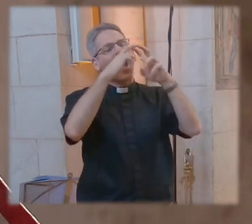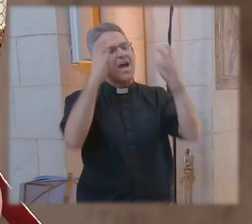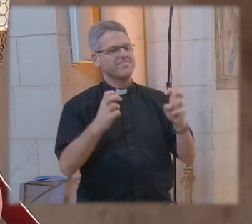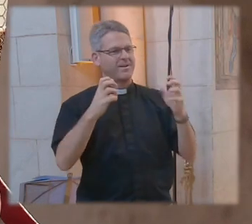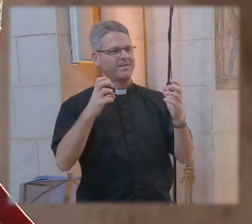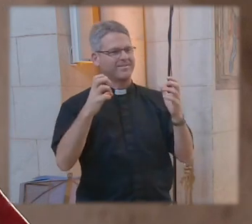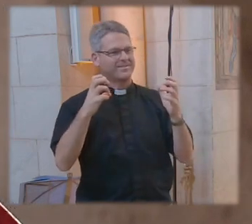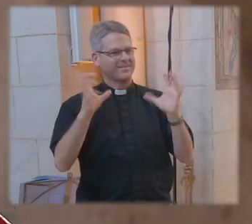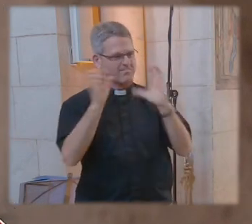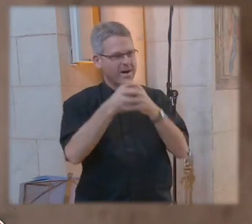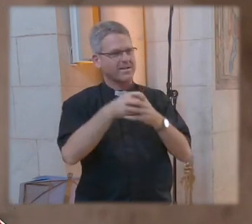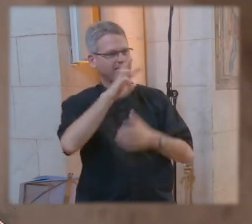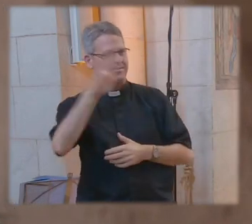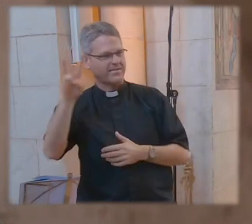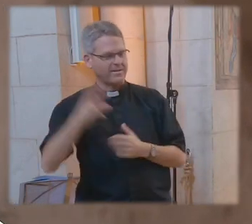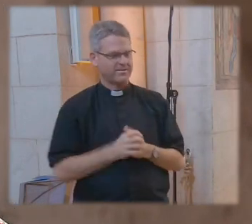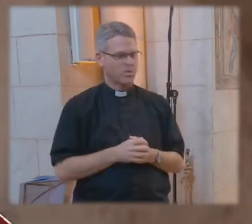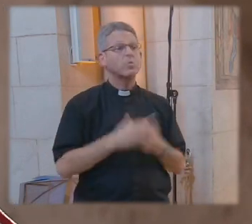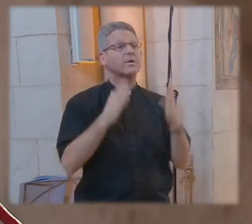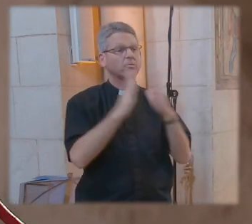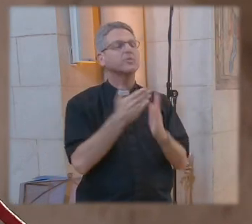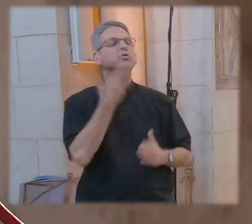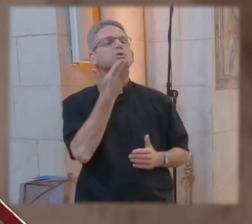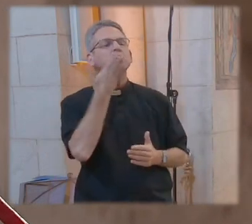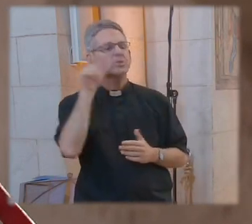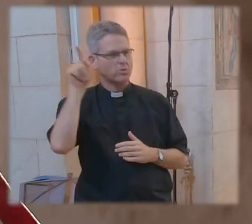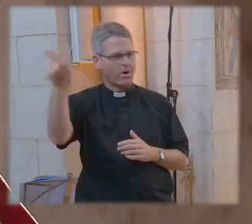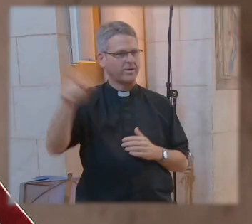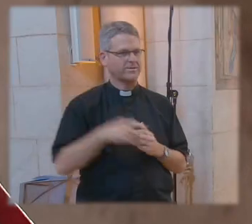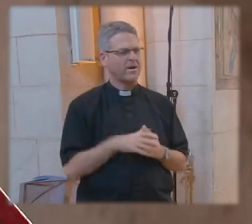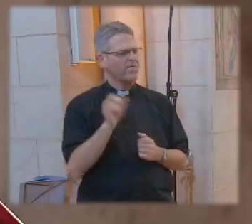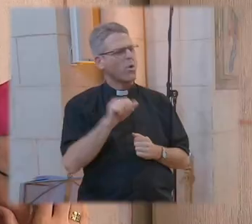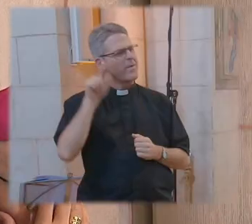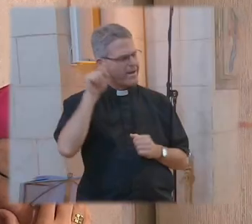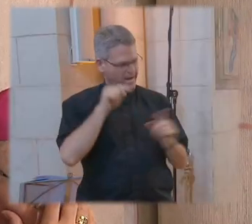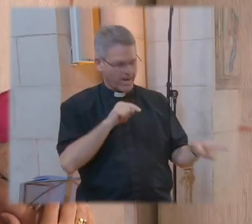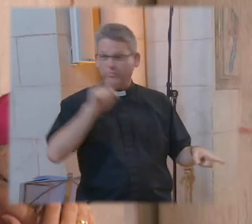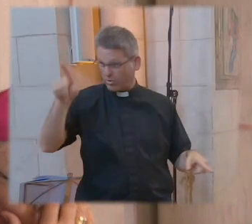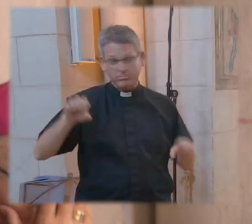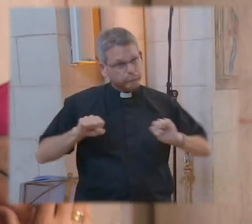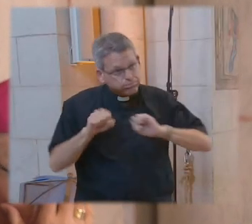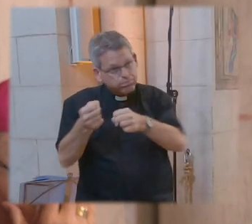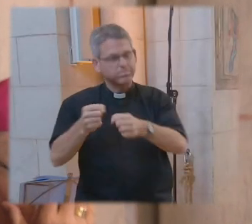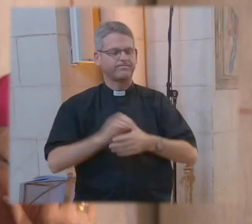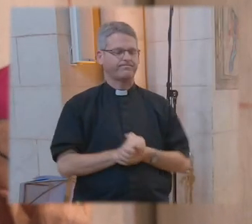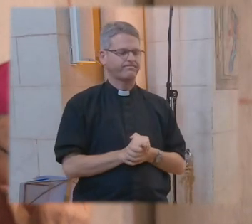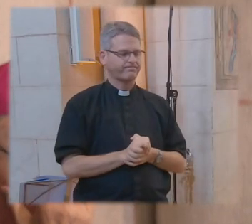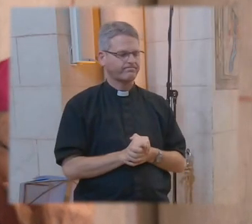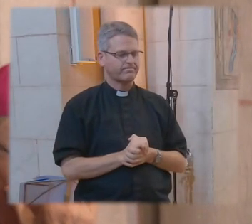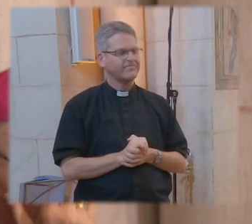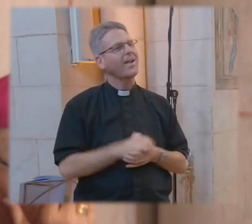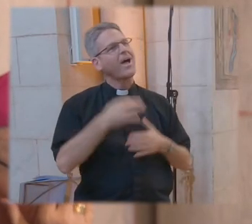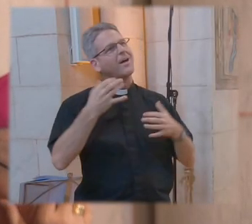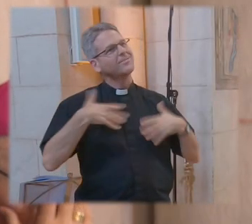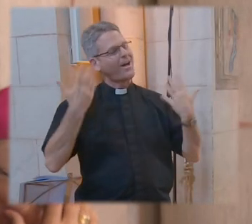Westerwald und für die Katholiken in Tschechien, wo Pater Henkes auch gewirkt hat. Es ist ein Tag